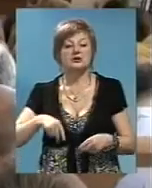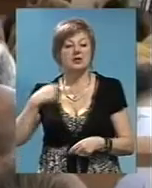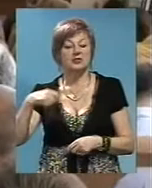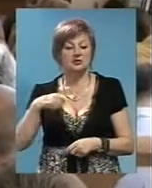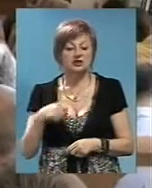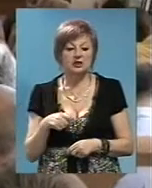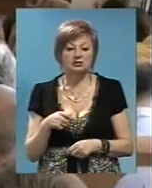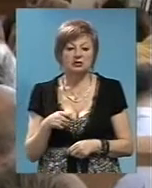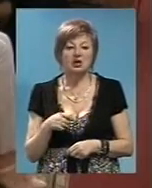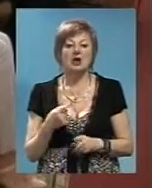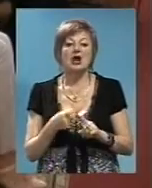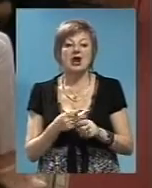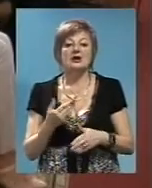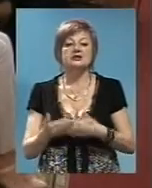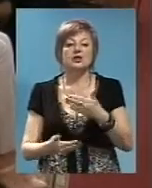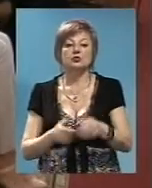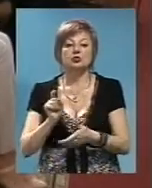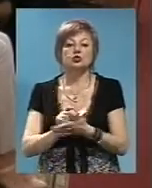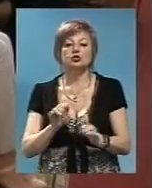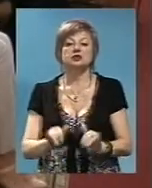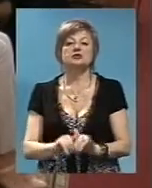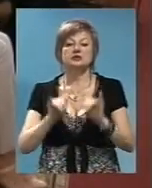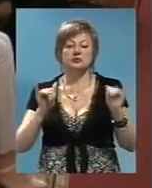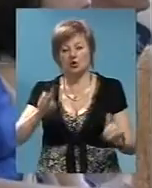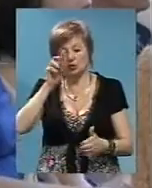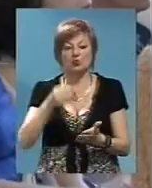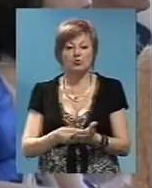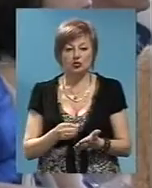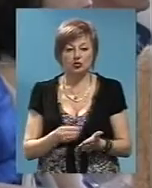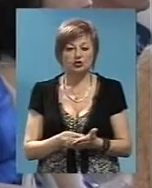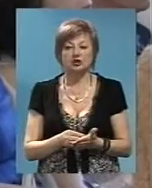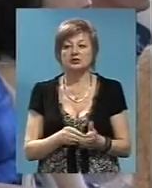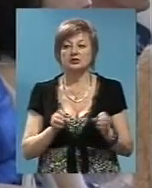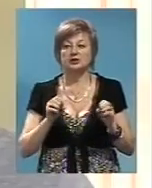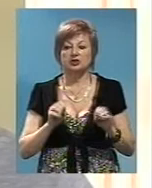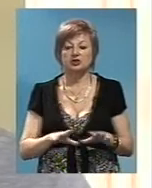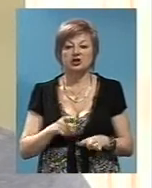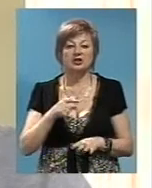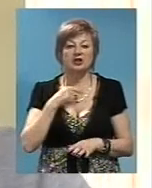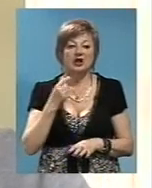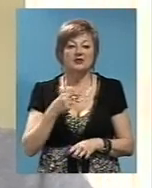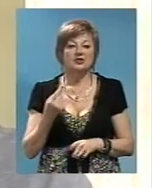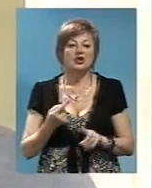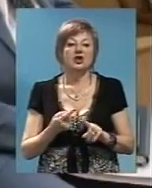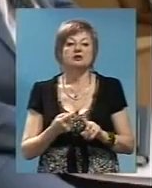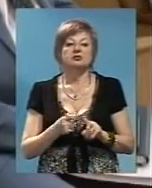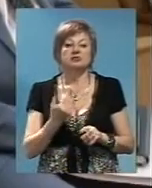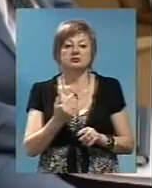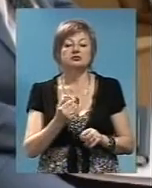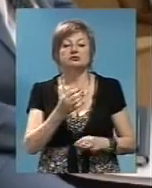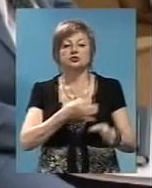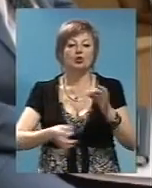Петро Порошенко. Цей крок має збільшити бюджети та вирішити дефіцит кадрів в громадах, говорить Артем Градун, радник з